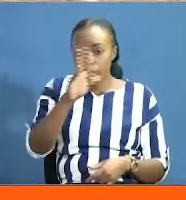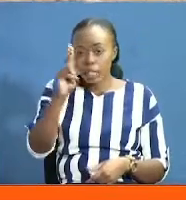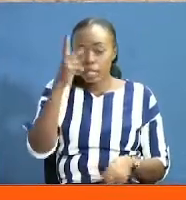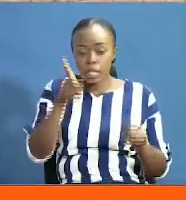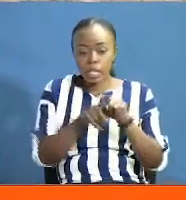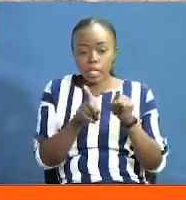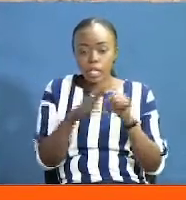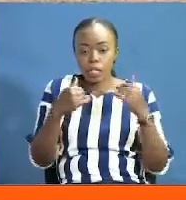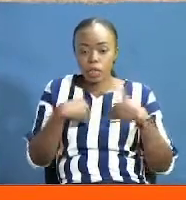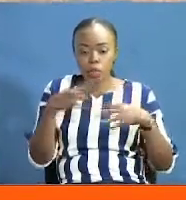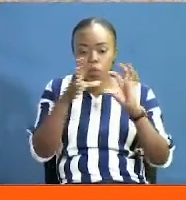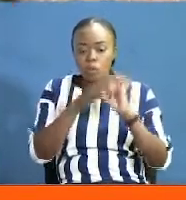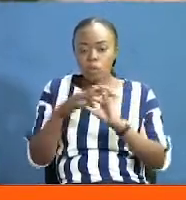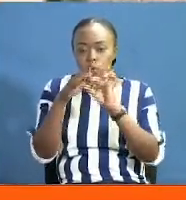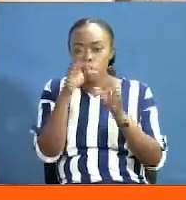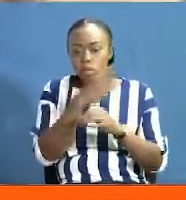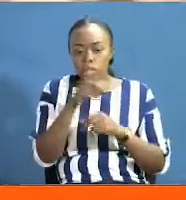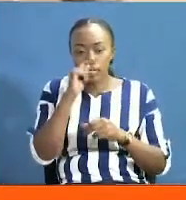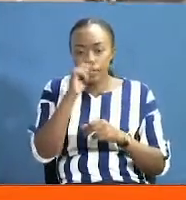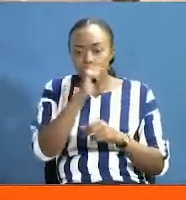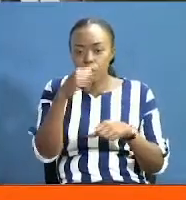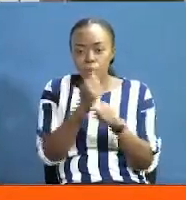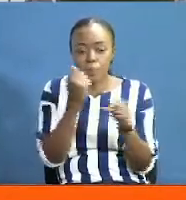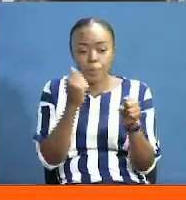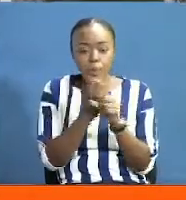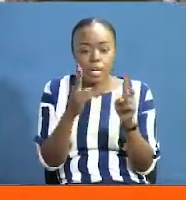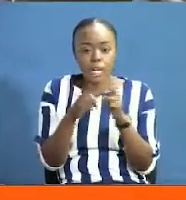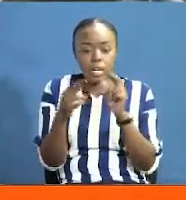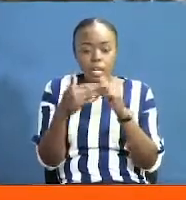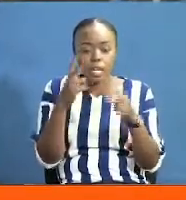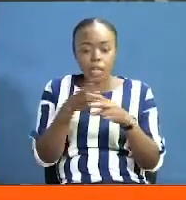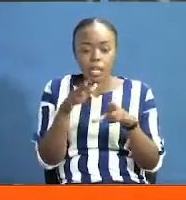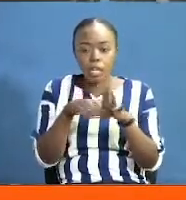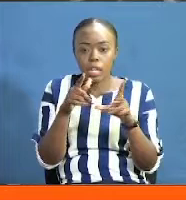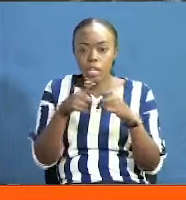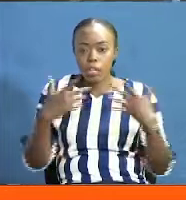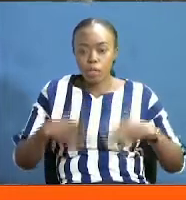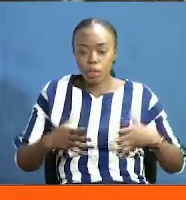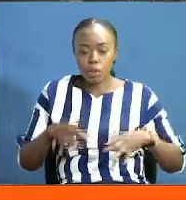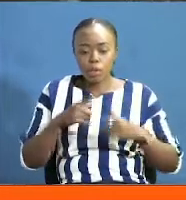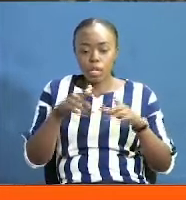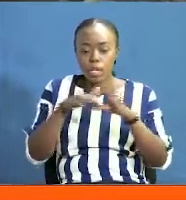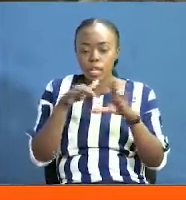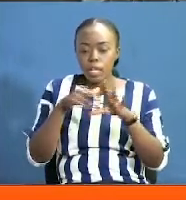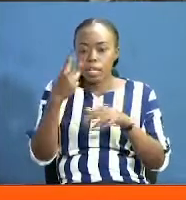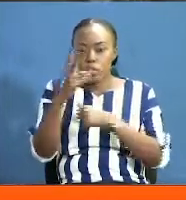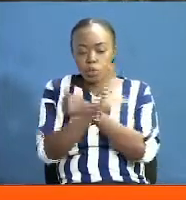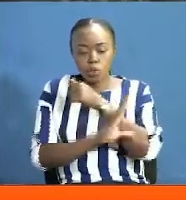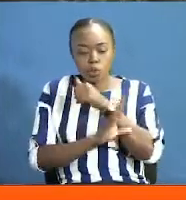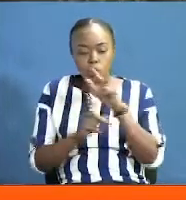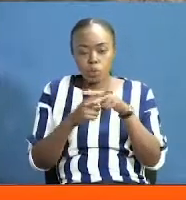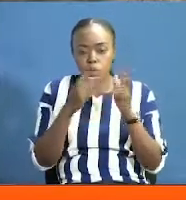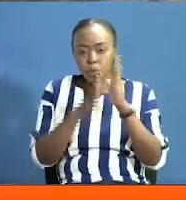Serikali ya Kenya na Jamhuri ya Muungano wa Tanzania zinafanya vikao vya uhamasishaji kwa wananchi huku nchi hizo